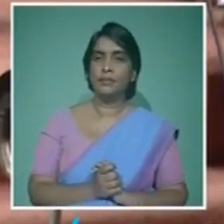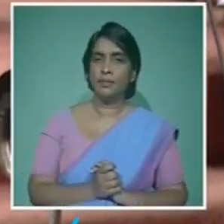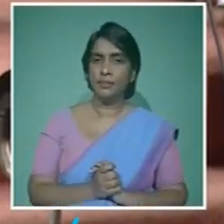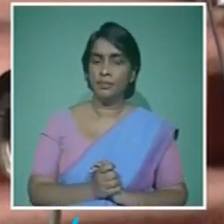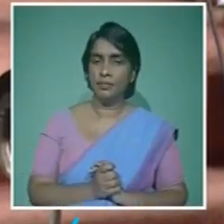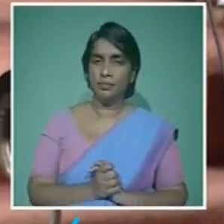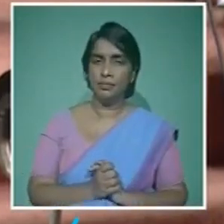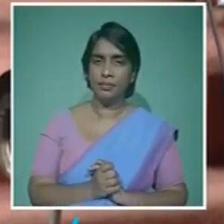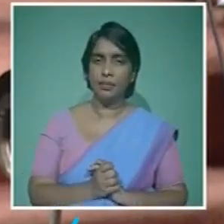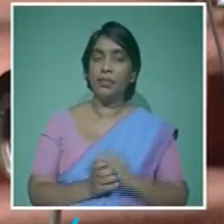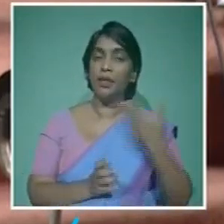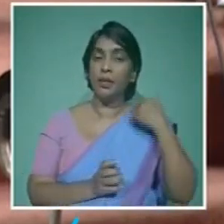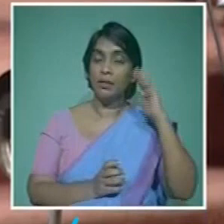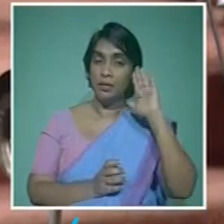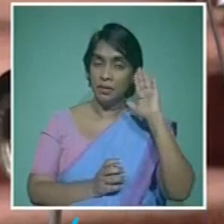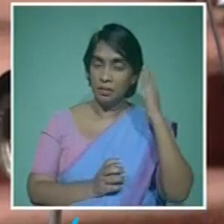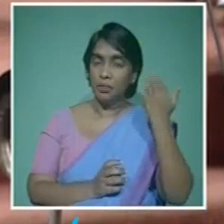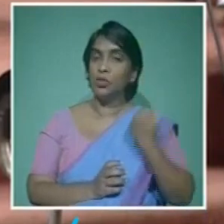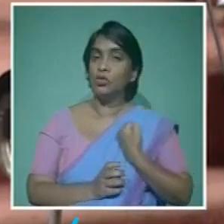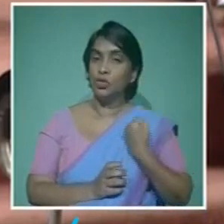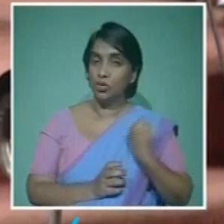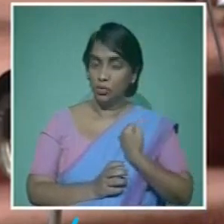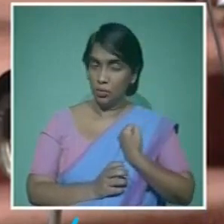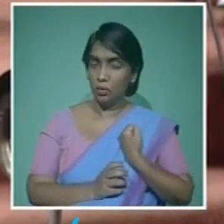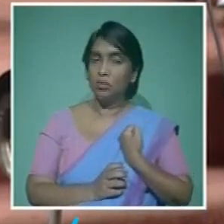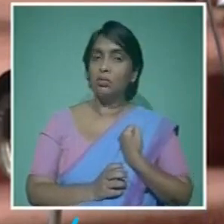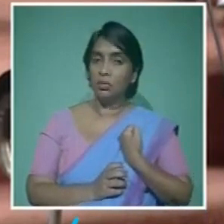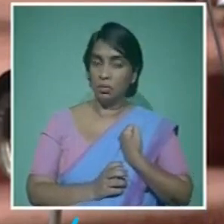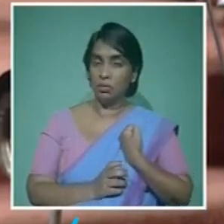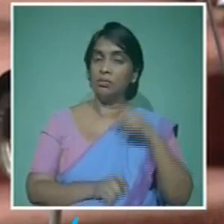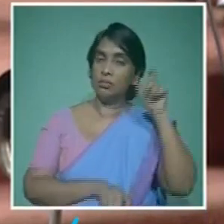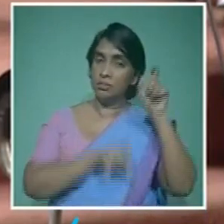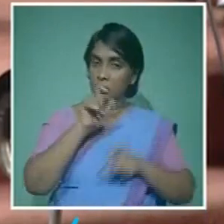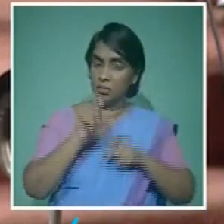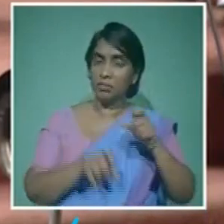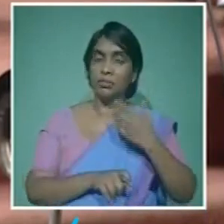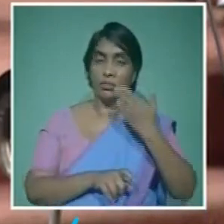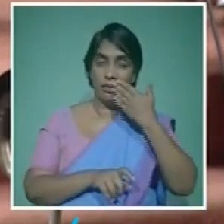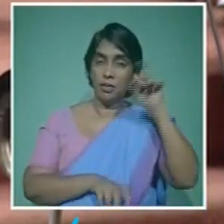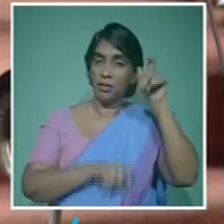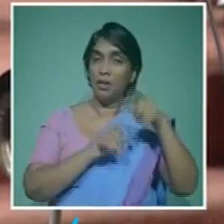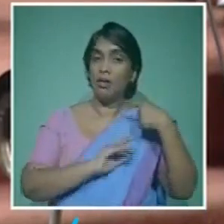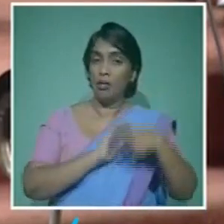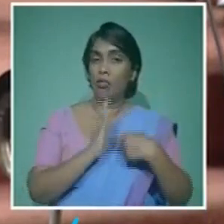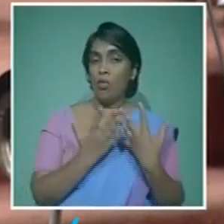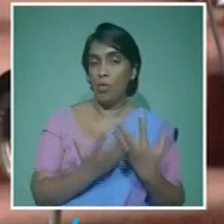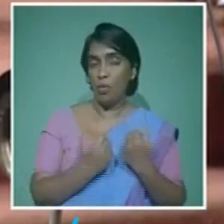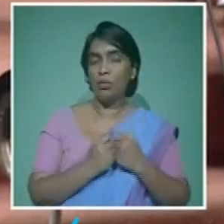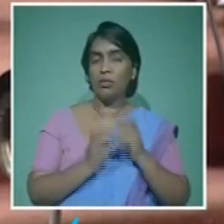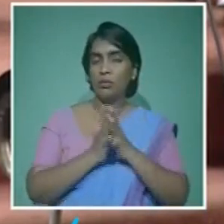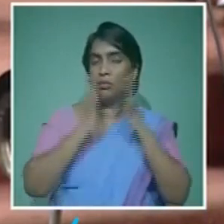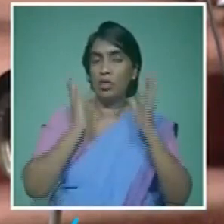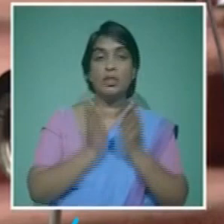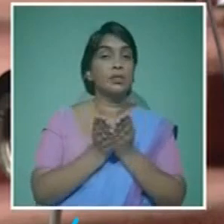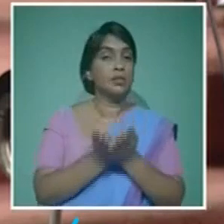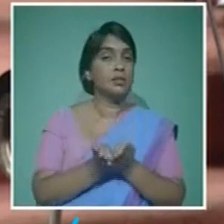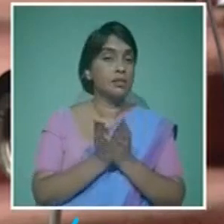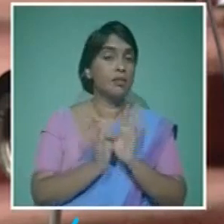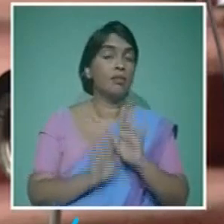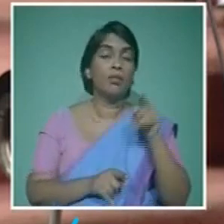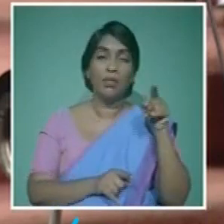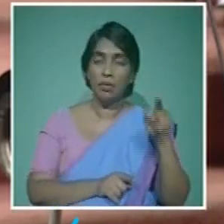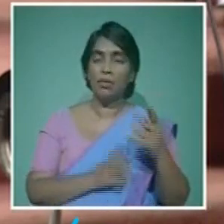சிரேஷ்ட வைத்தியர்கள் பலர் சென்றிருக்கின்றார்கள். இந்த நாட்டுக்கு அது ஒரு மிகப்பெரிய பிரச்சனையாக இருக்கின்றது. அவர்களுடைய